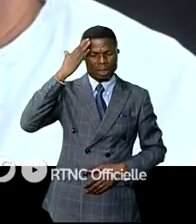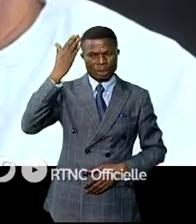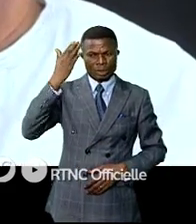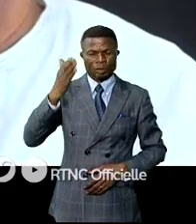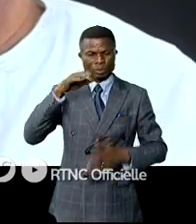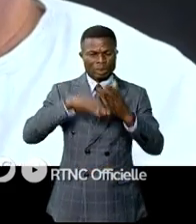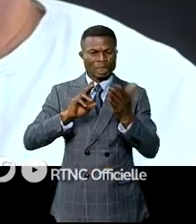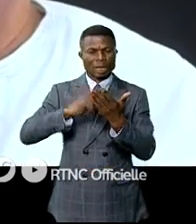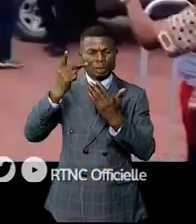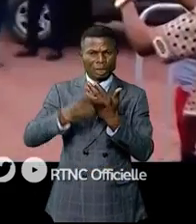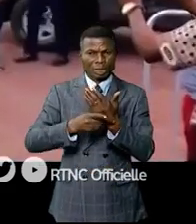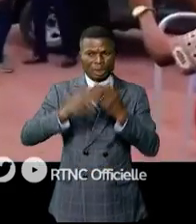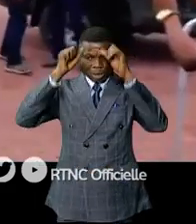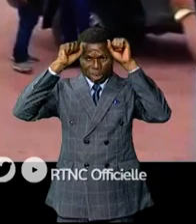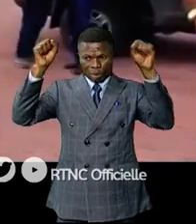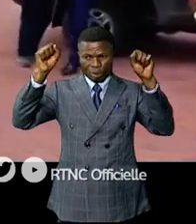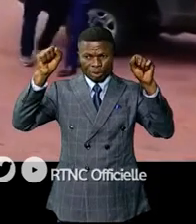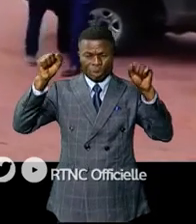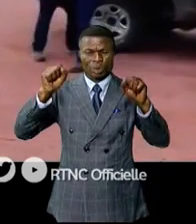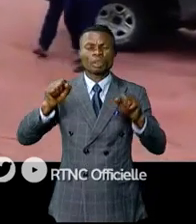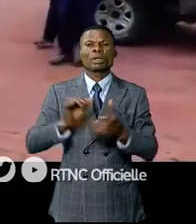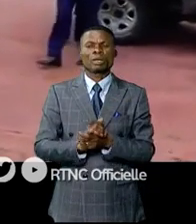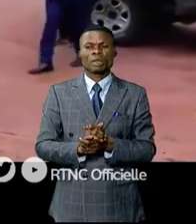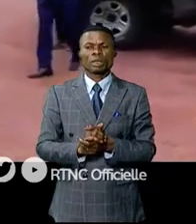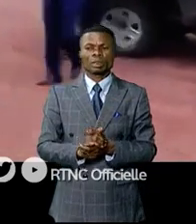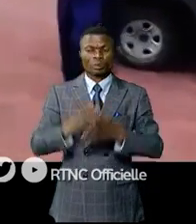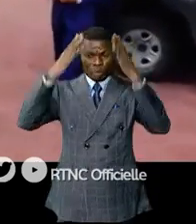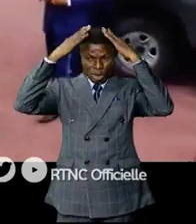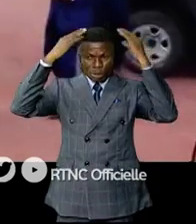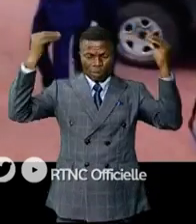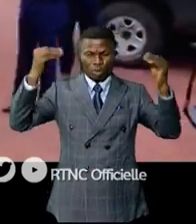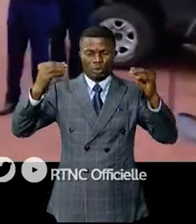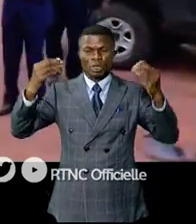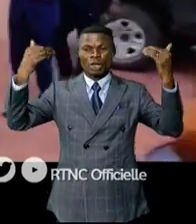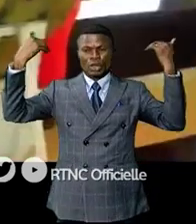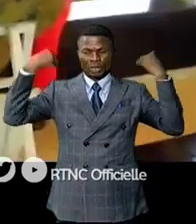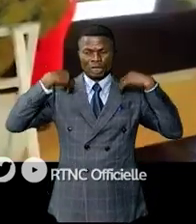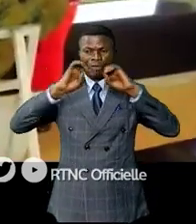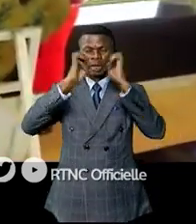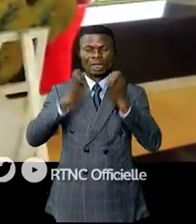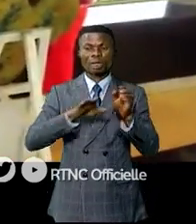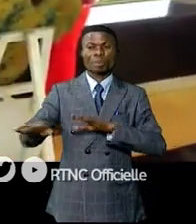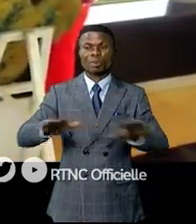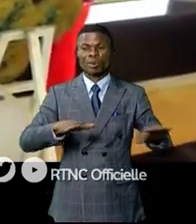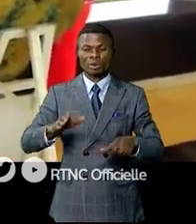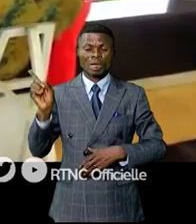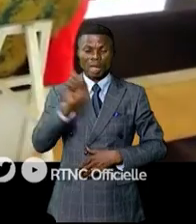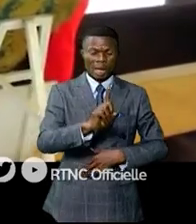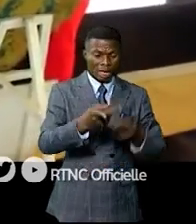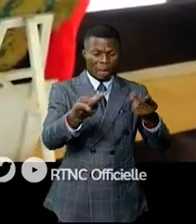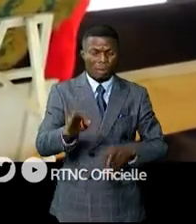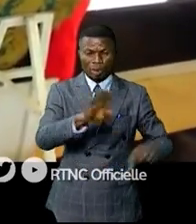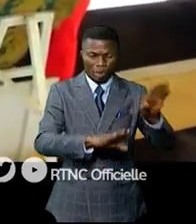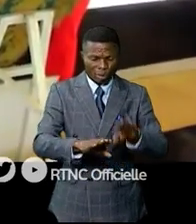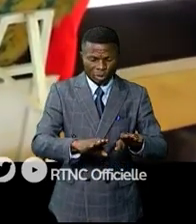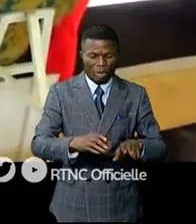Inscrit dans son agenda, le président d'Ensemble pour la République, Moïse Katumbi Tshapwe, s'est rendu au mausolée du Sphinx de Limété